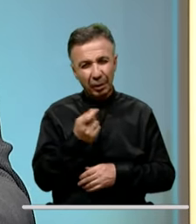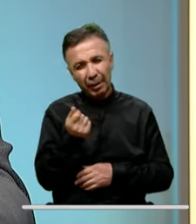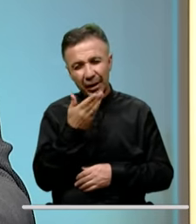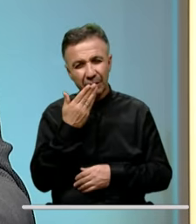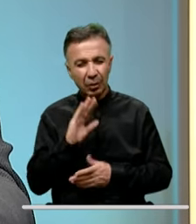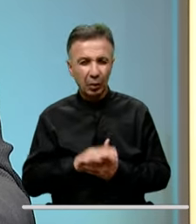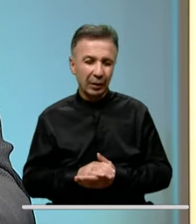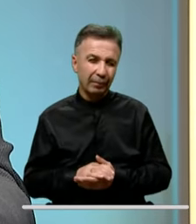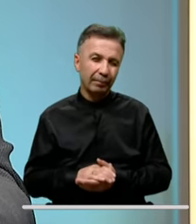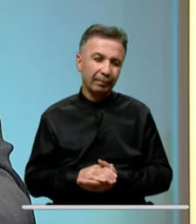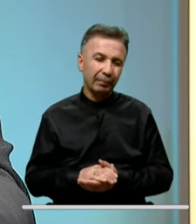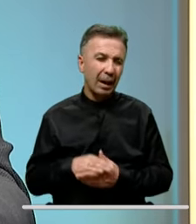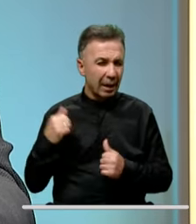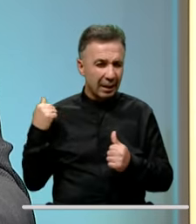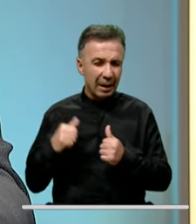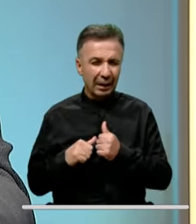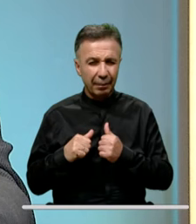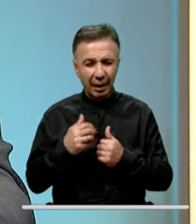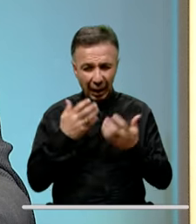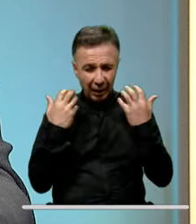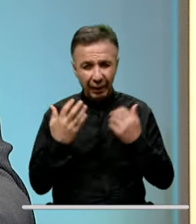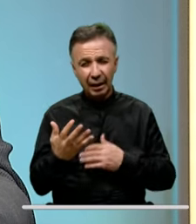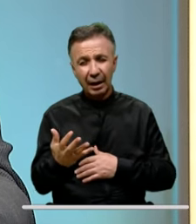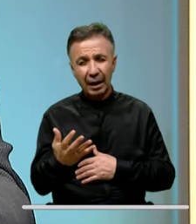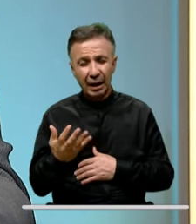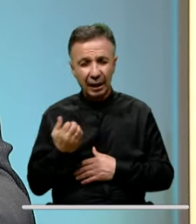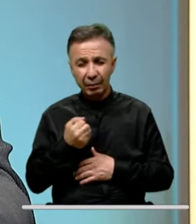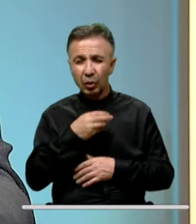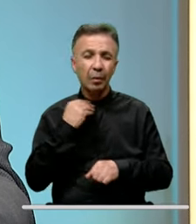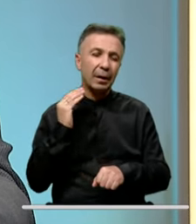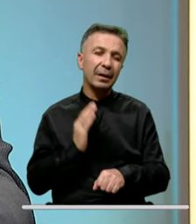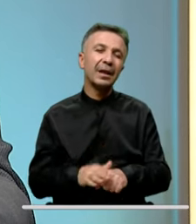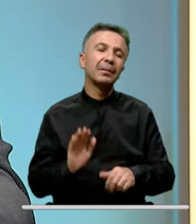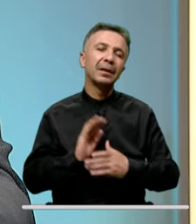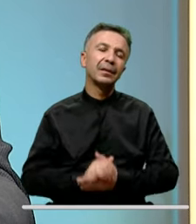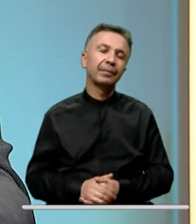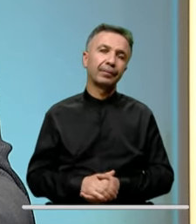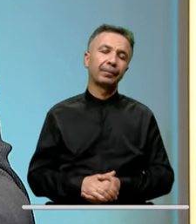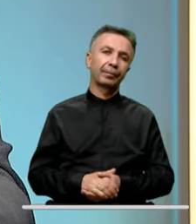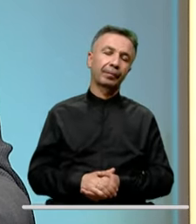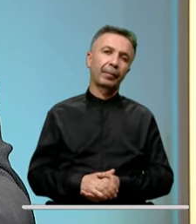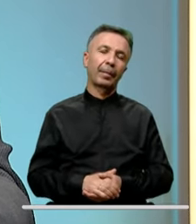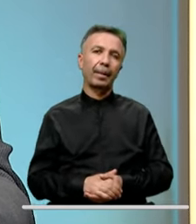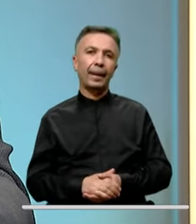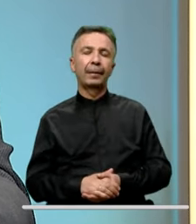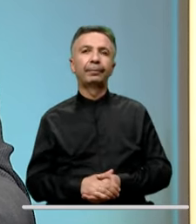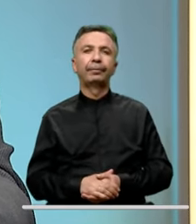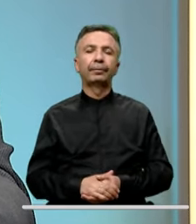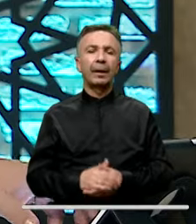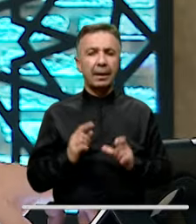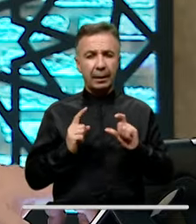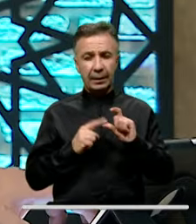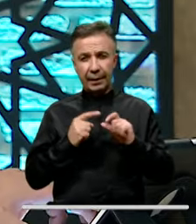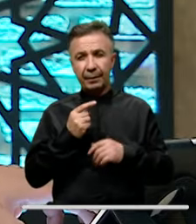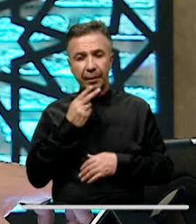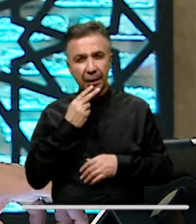almaya çalışmıştık. Maddi imkanlarımız elverişli değilse Allah kabul etsin deriz. Peki efendim. Sevim Hanım'ın selamları